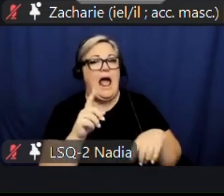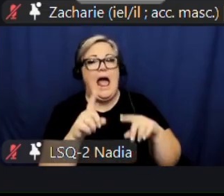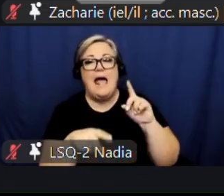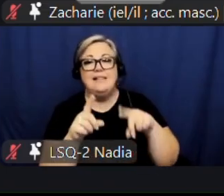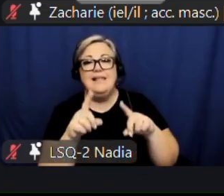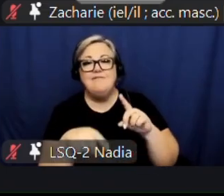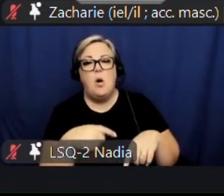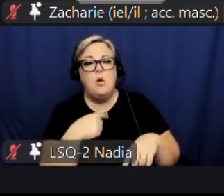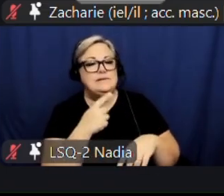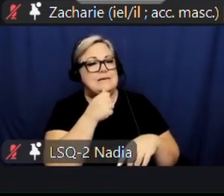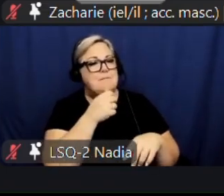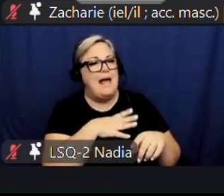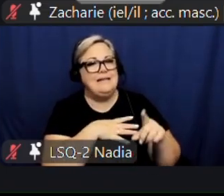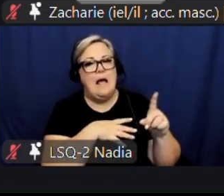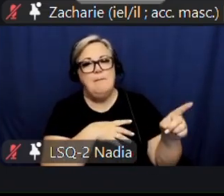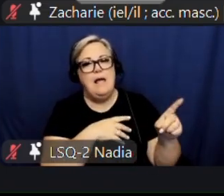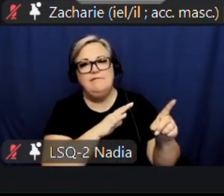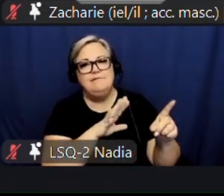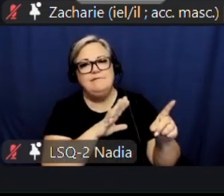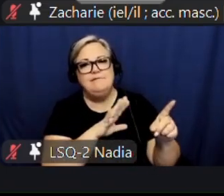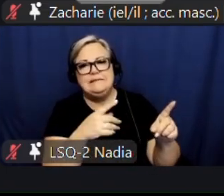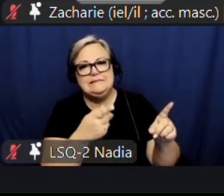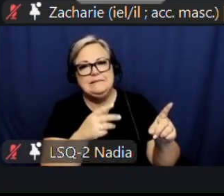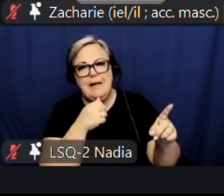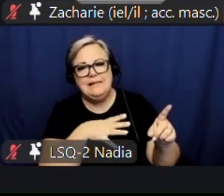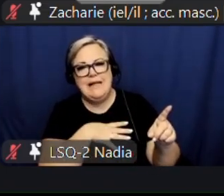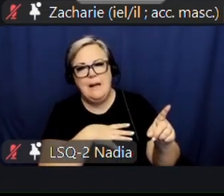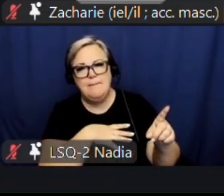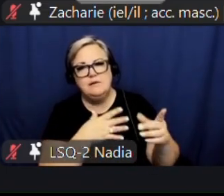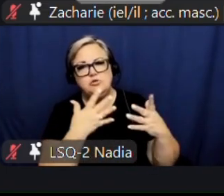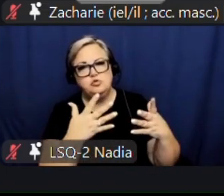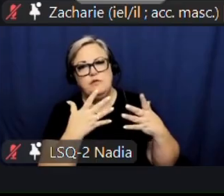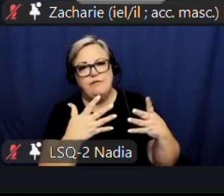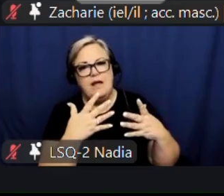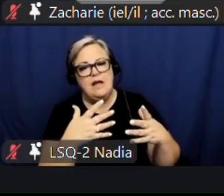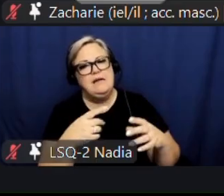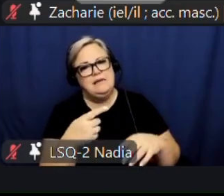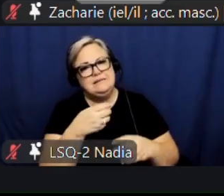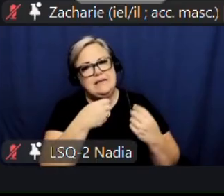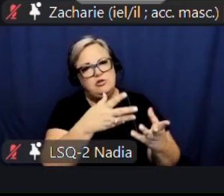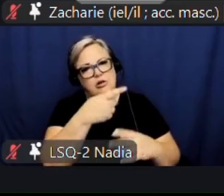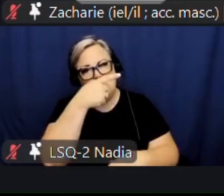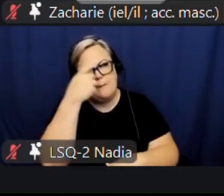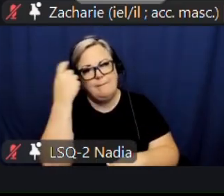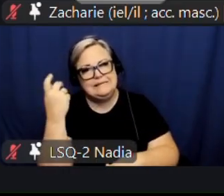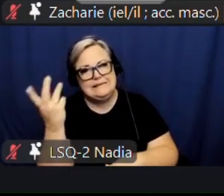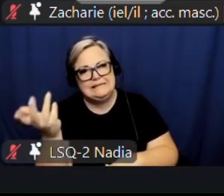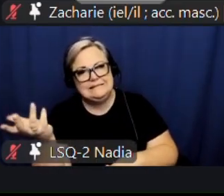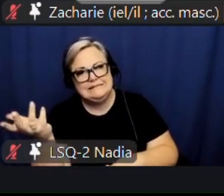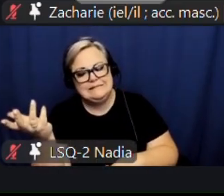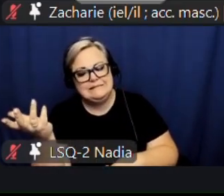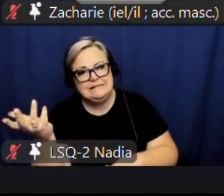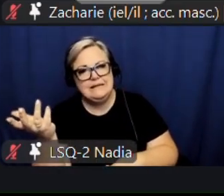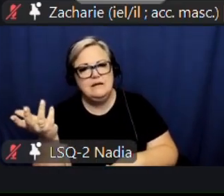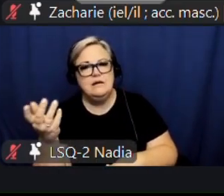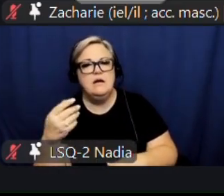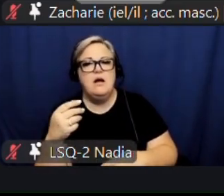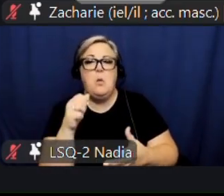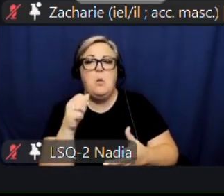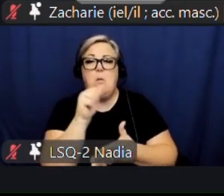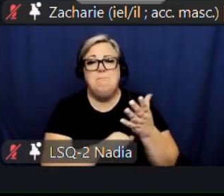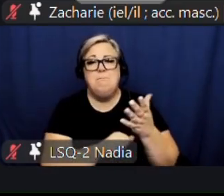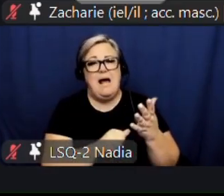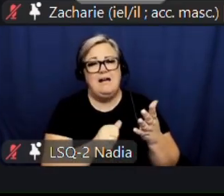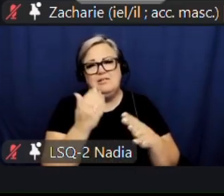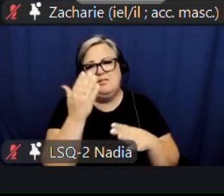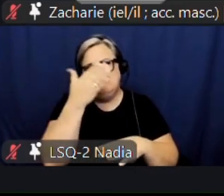référer à elle. Donc, ça aussi, c'est traumatisant pour une personne et généralement un manque de